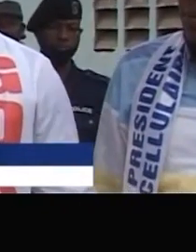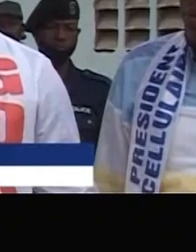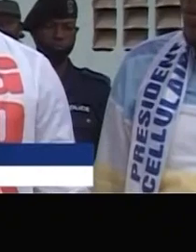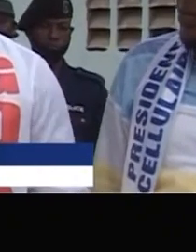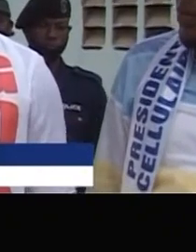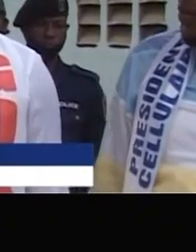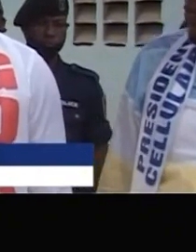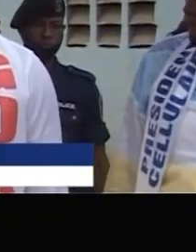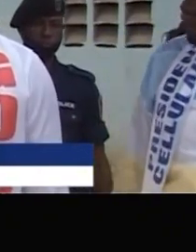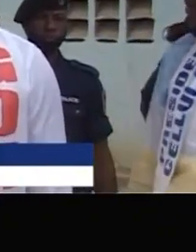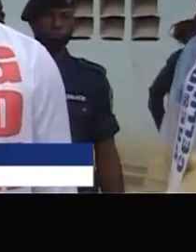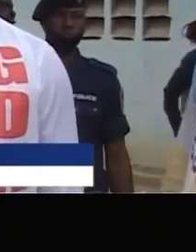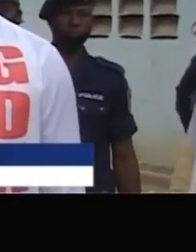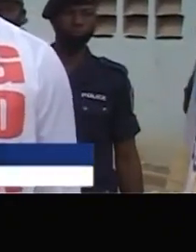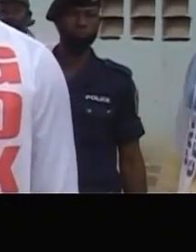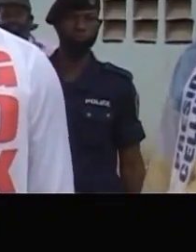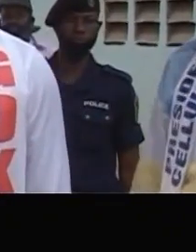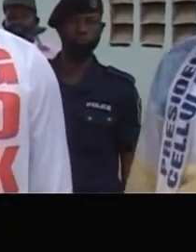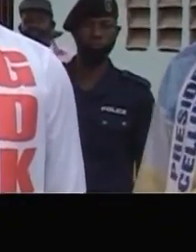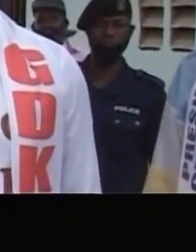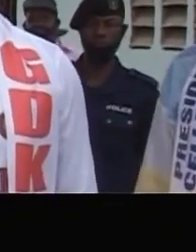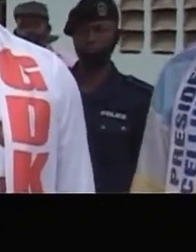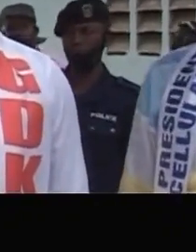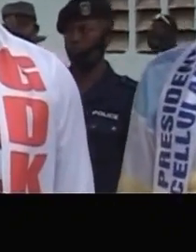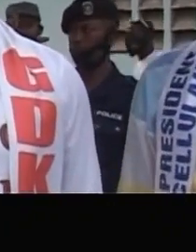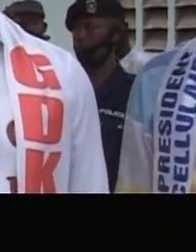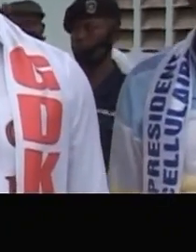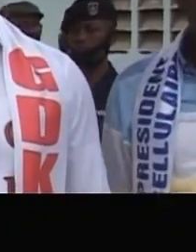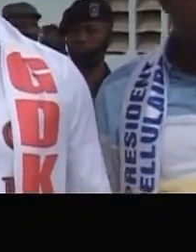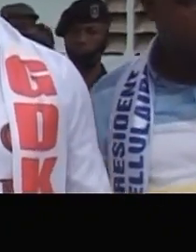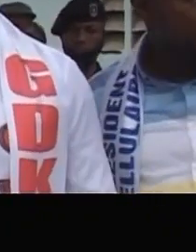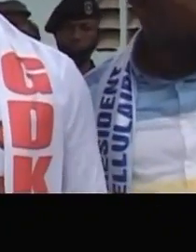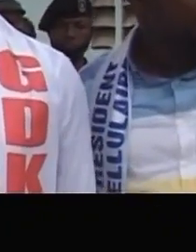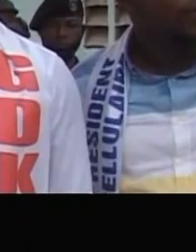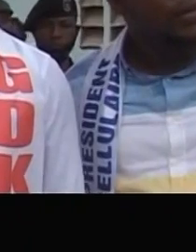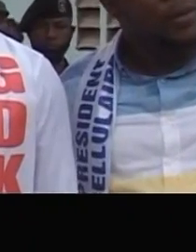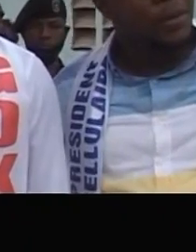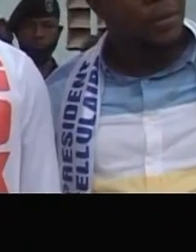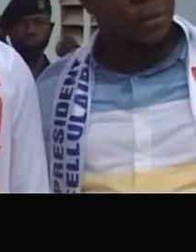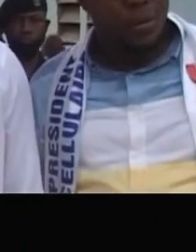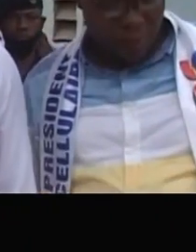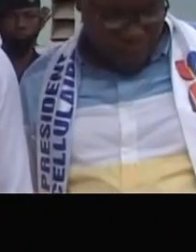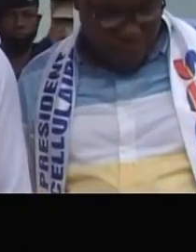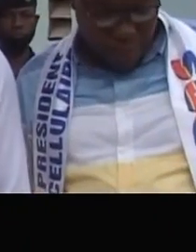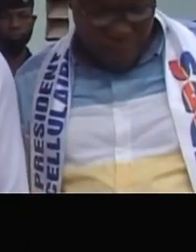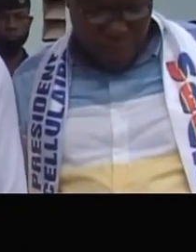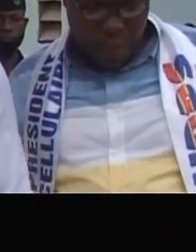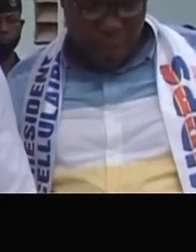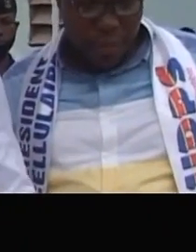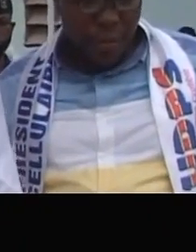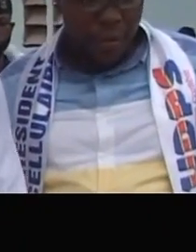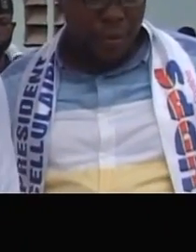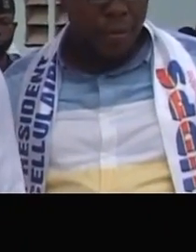être expliquée à la population. Ils doivent comprendre le bien fondé de l'Union sacrée. Ils doivent